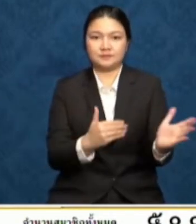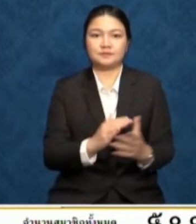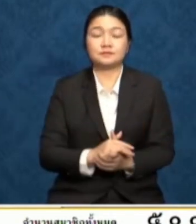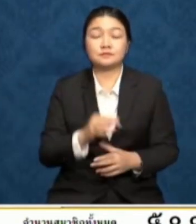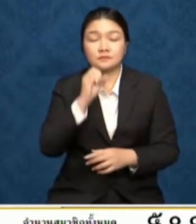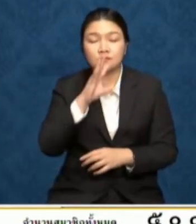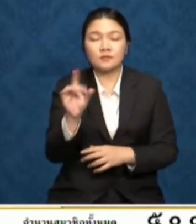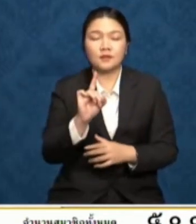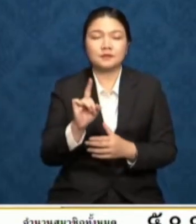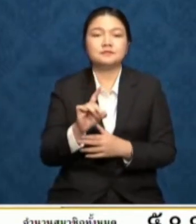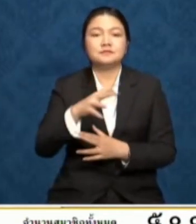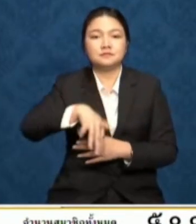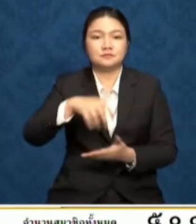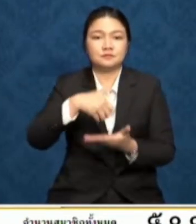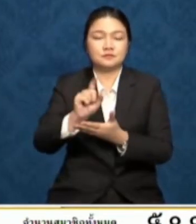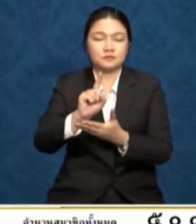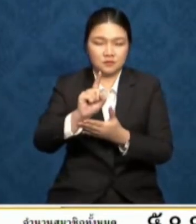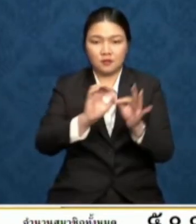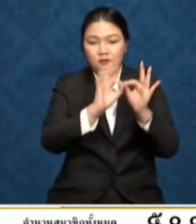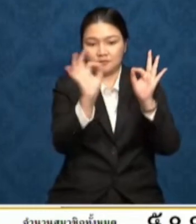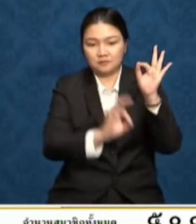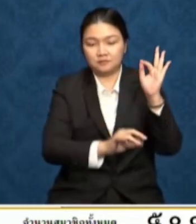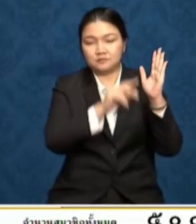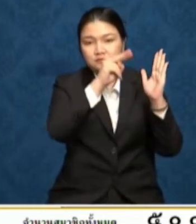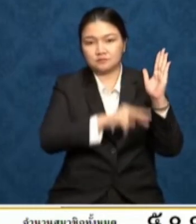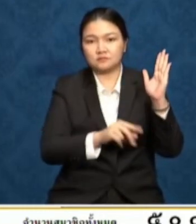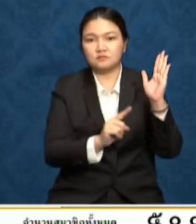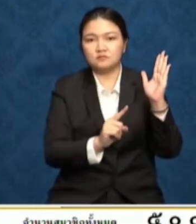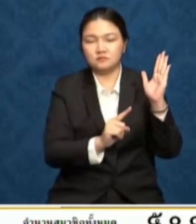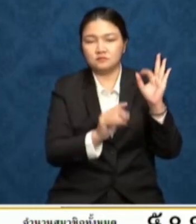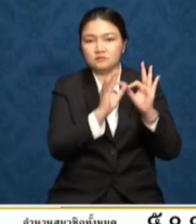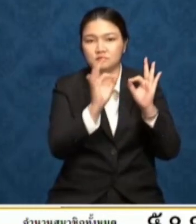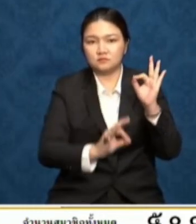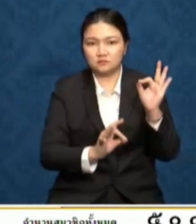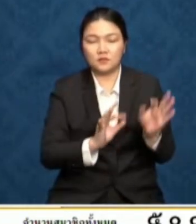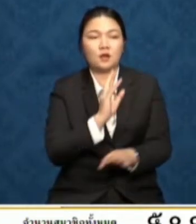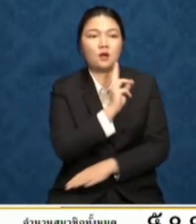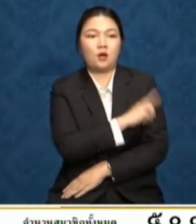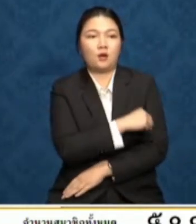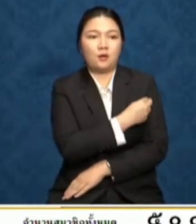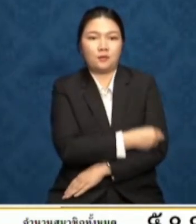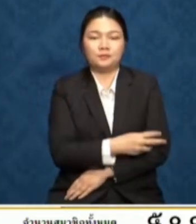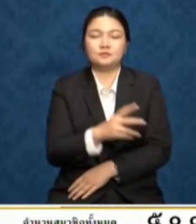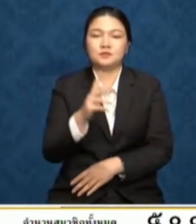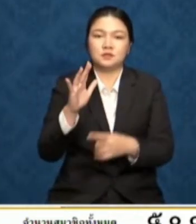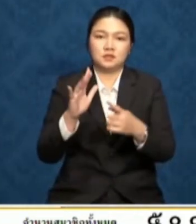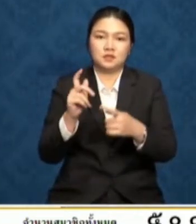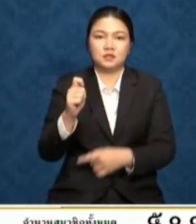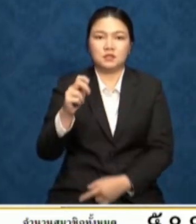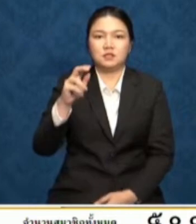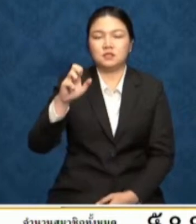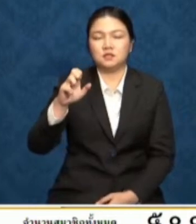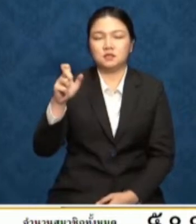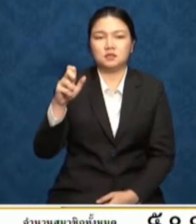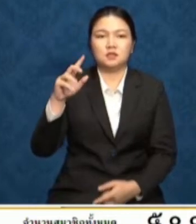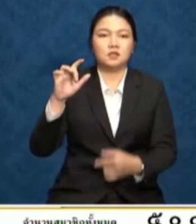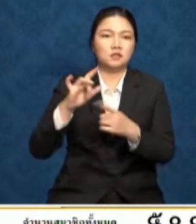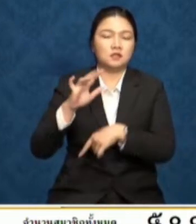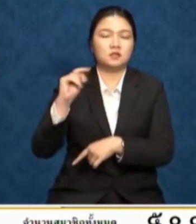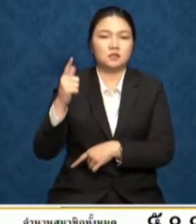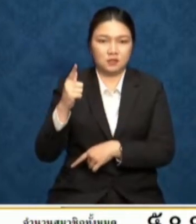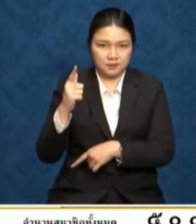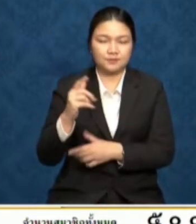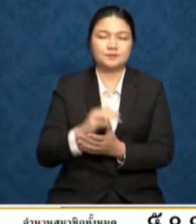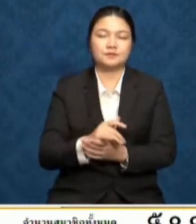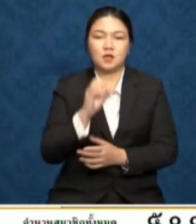ผมคอยกคำจากบทความของท่านด็คเตอ์ป่วยอ้งพากรนะครับที่ว่าผมต้องการ